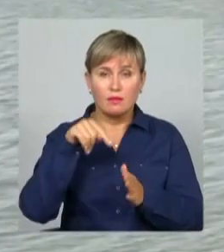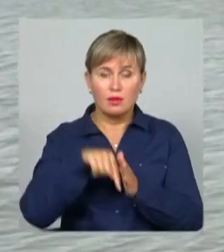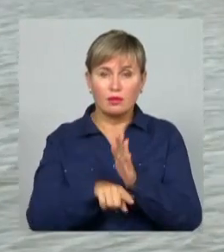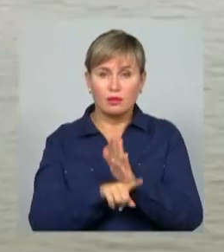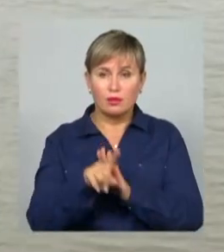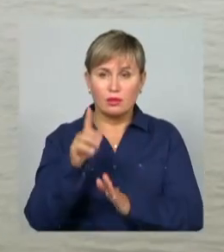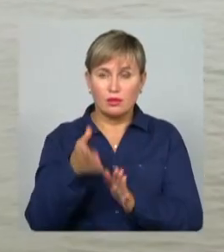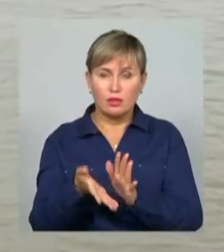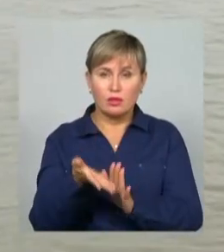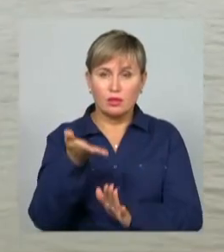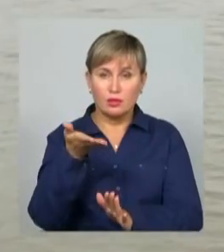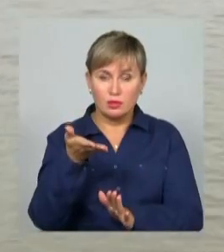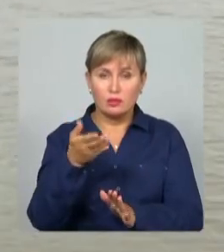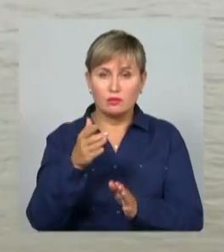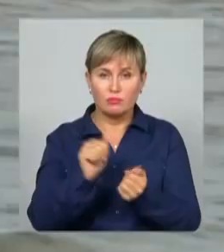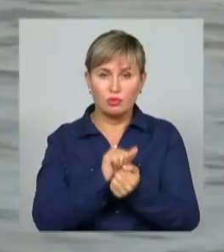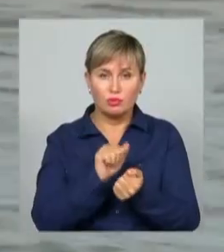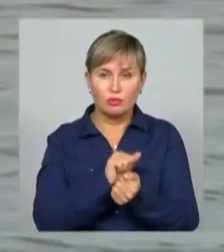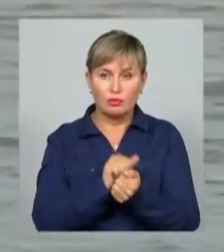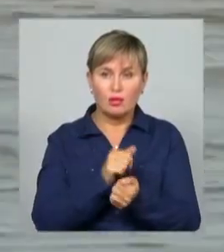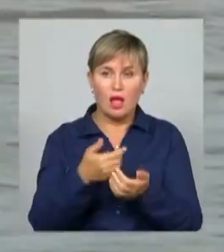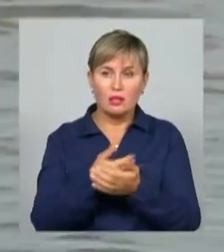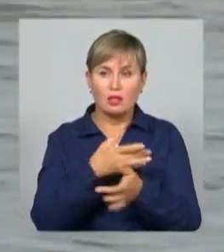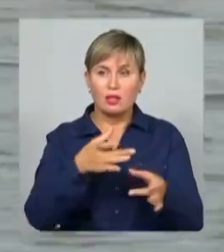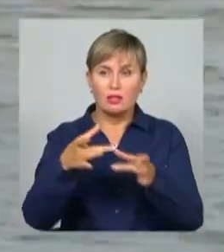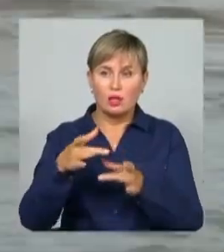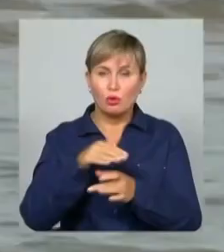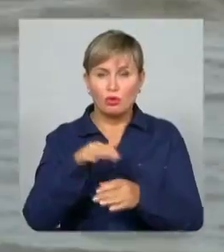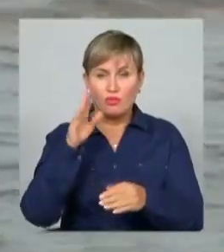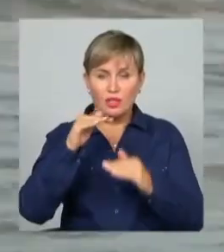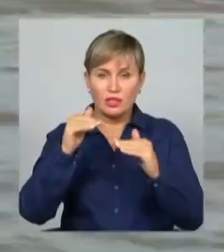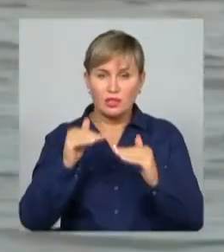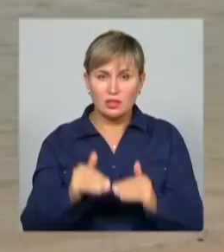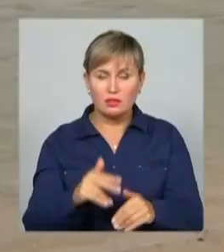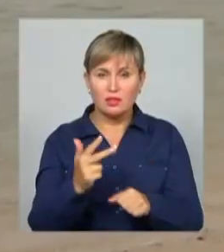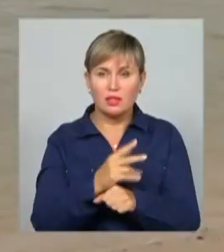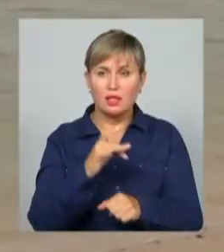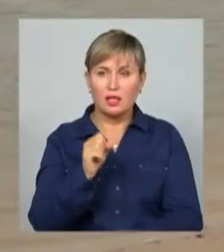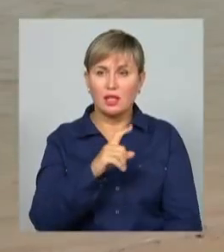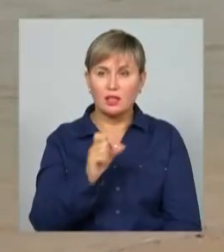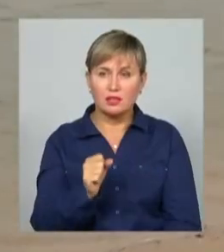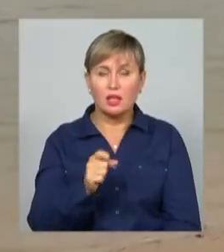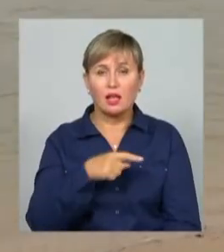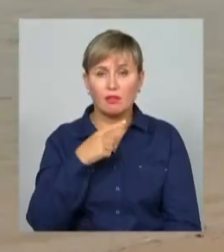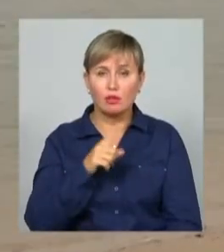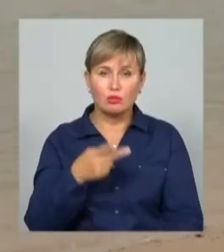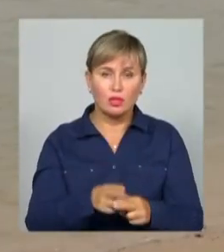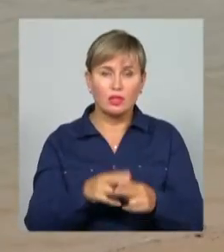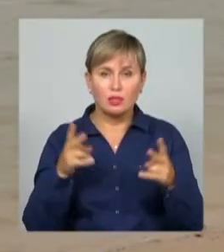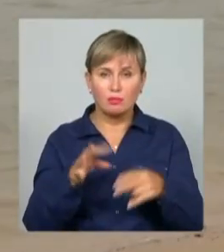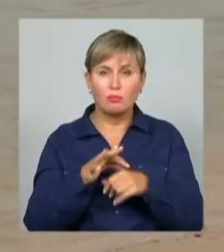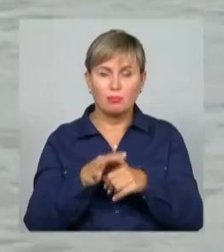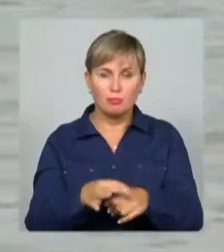выступило из-под воды. На отдельных участках появились острова. Уровень воды снизился почти в 3 раза. Экологи говорят, что необходимо